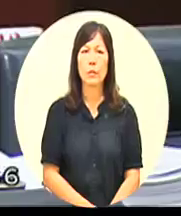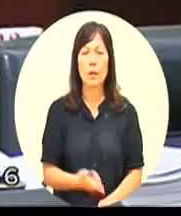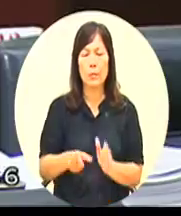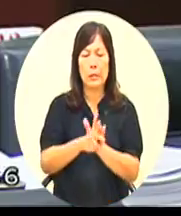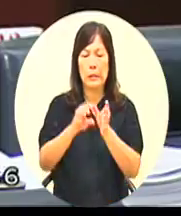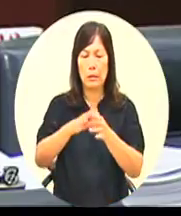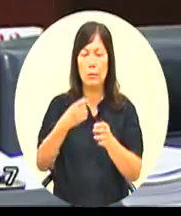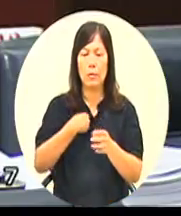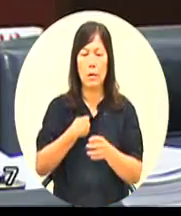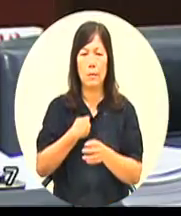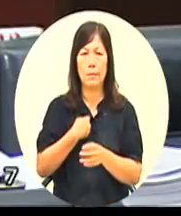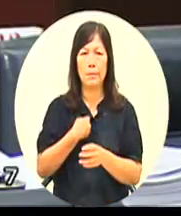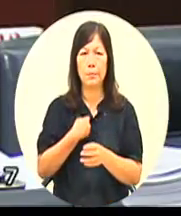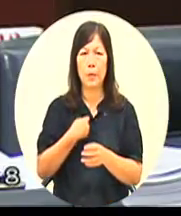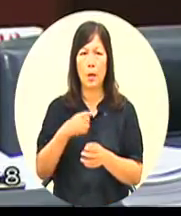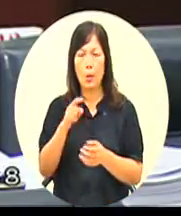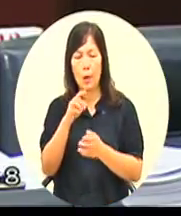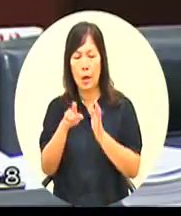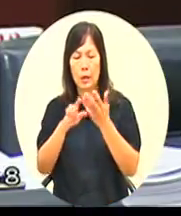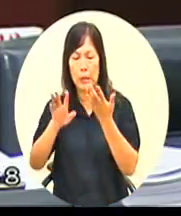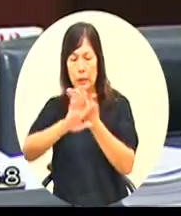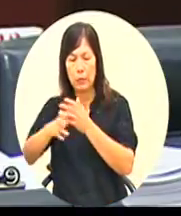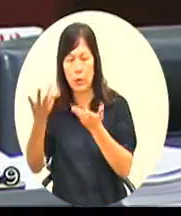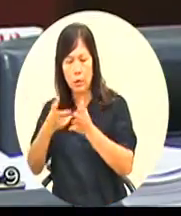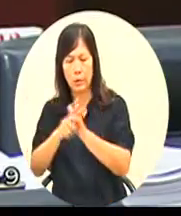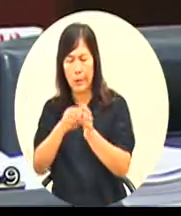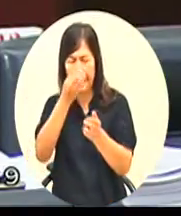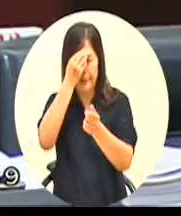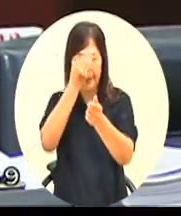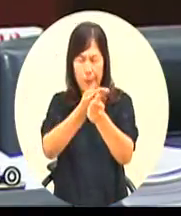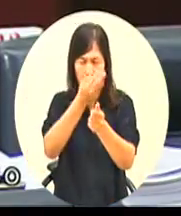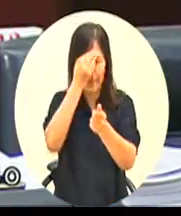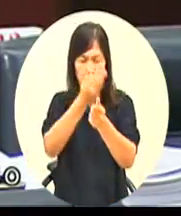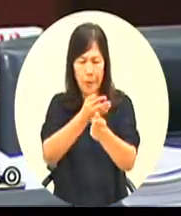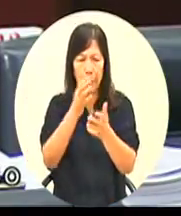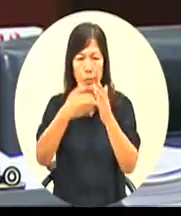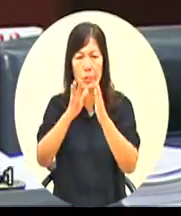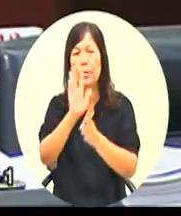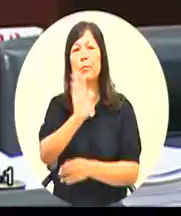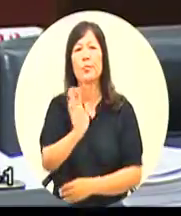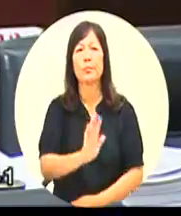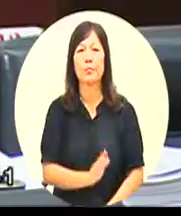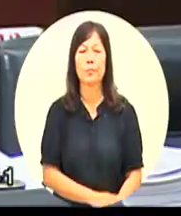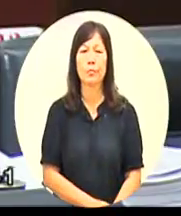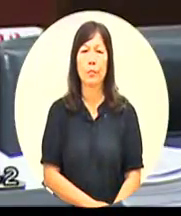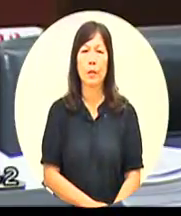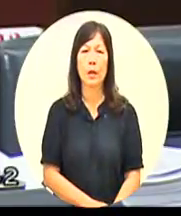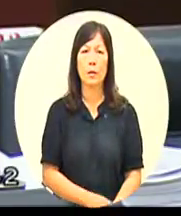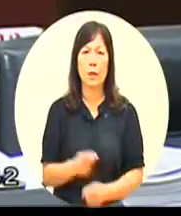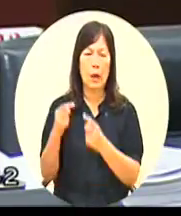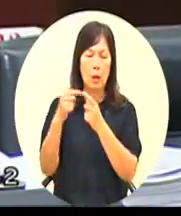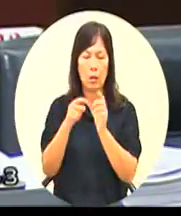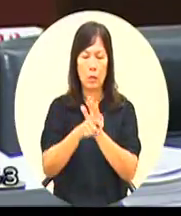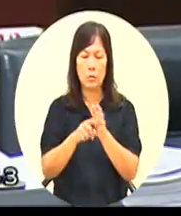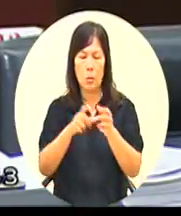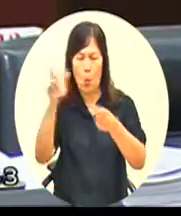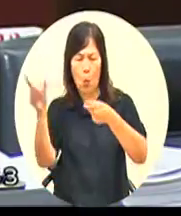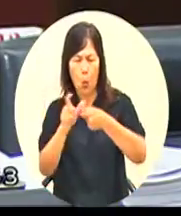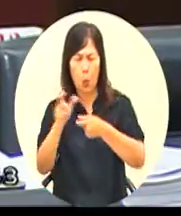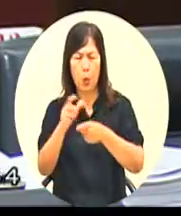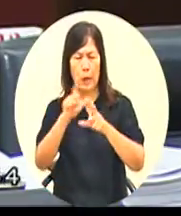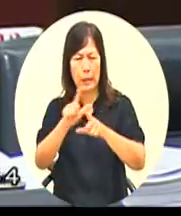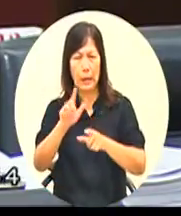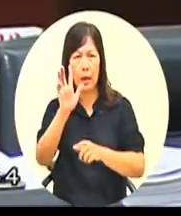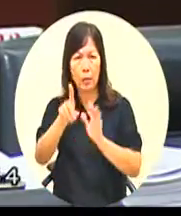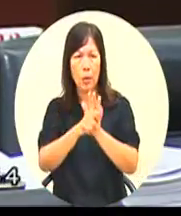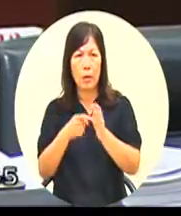学事项以外的东西去困扰了我们学校哈。那事实上这次连续两个大风灾哈，是我